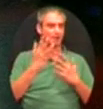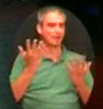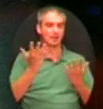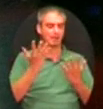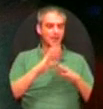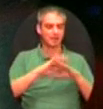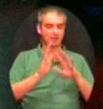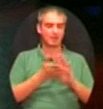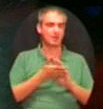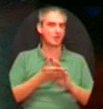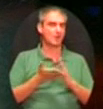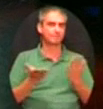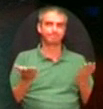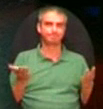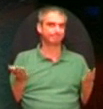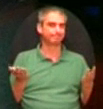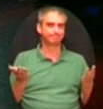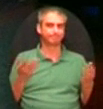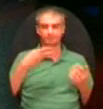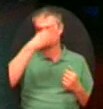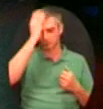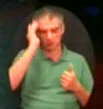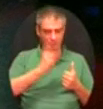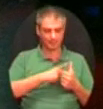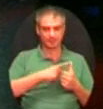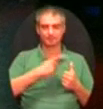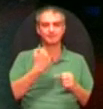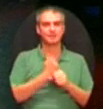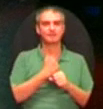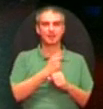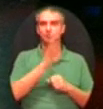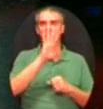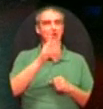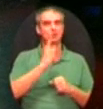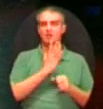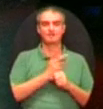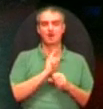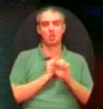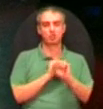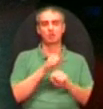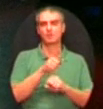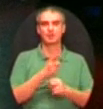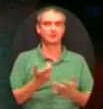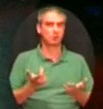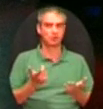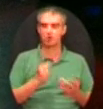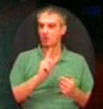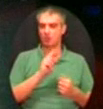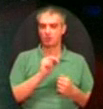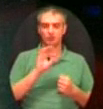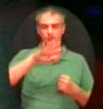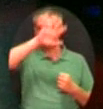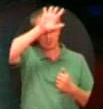כל הדברים האלה... דונלד טראמפ יפעל כשאירופה לא לגמרי איתו בכל עניין. לא